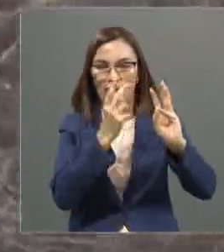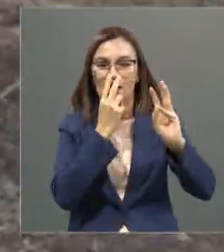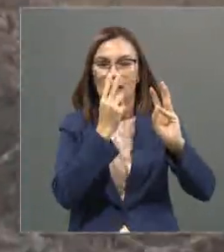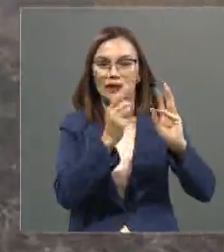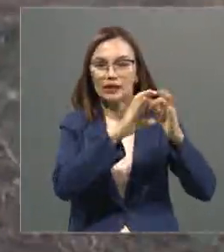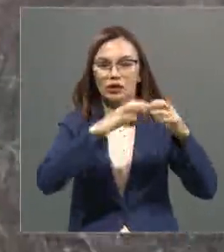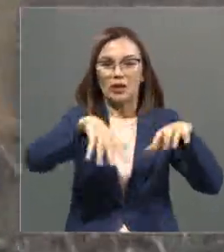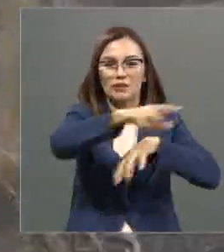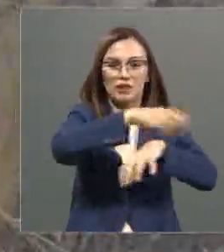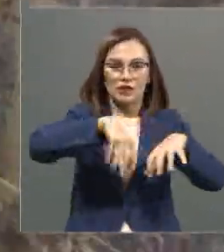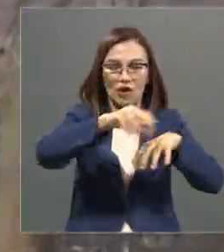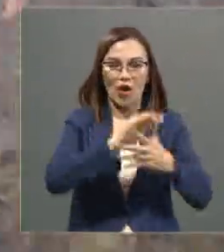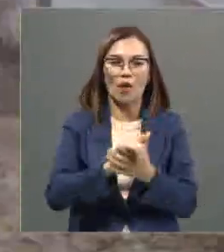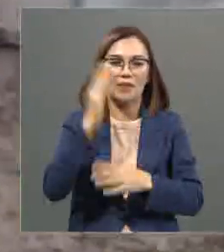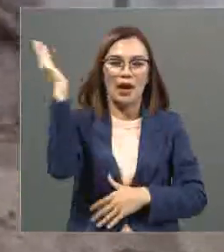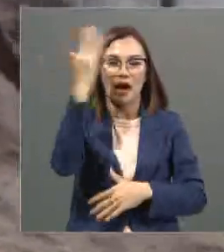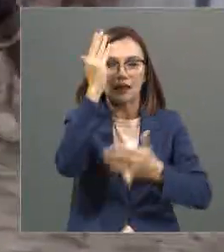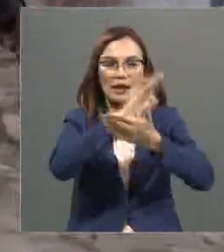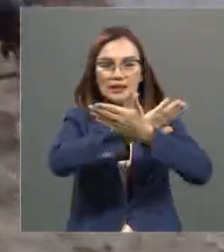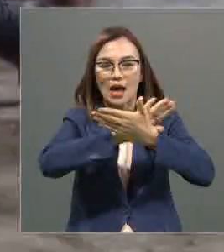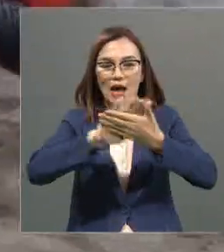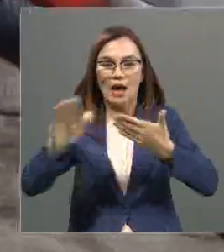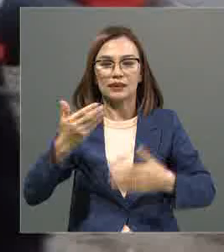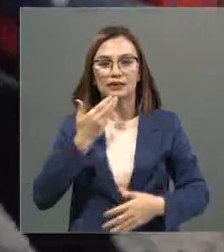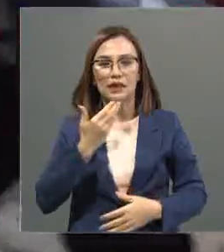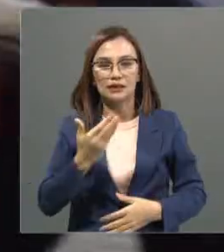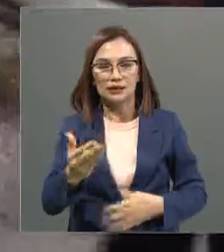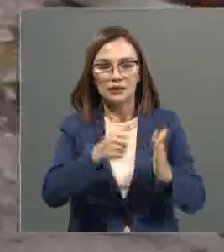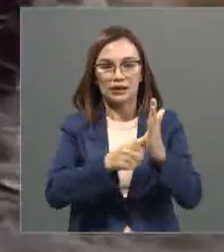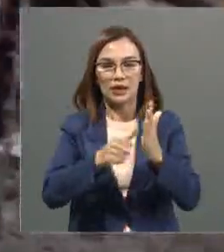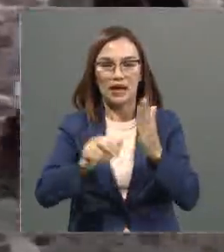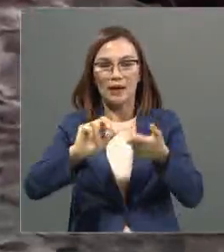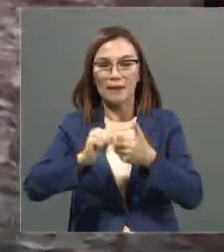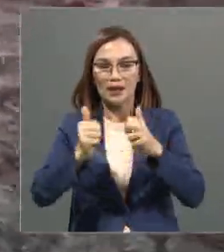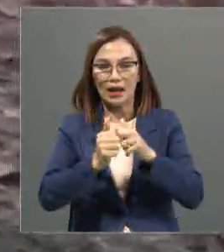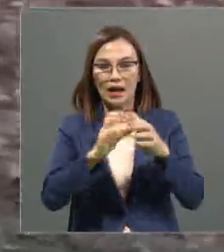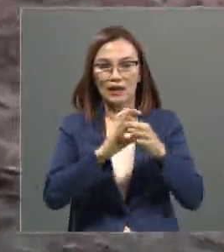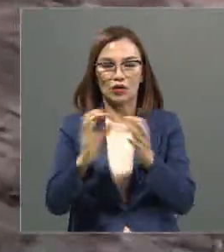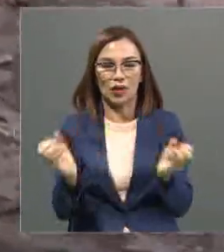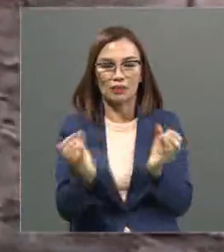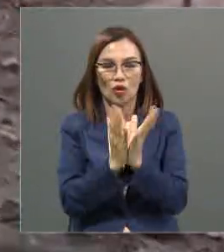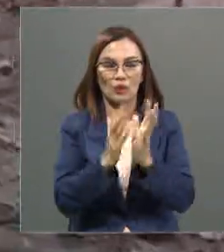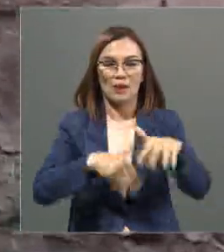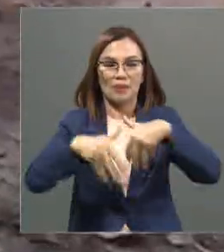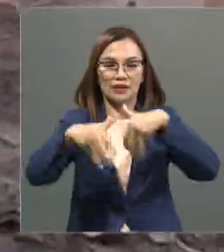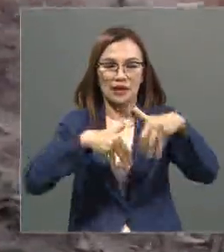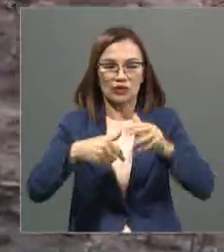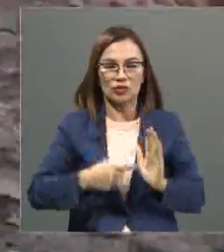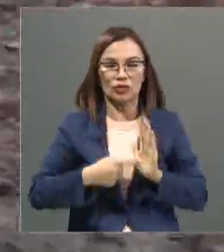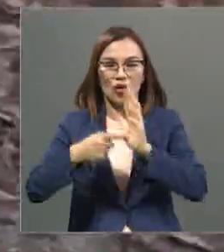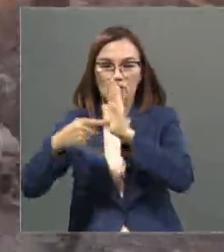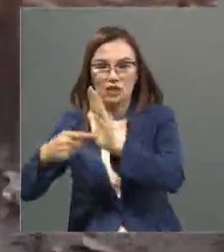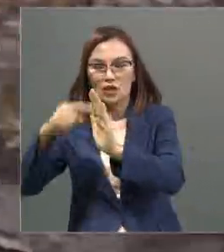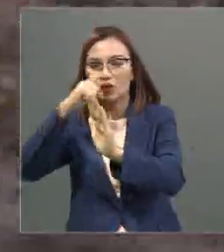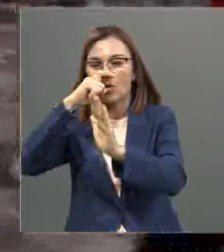อากาศสะอาดอย่างยั่งยืนเพื่อแก้ปัญหาด้านสิ่งแวดล้อมที่กระทบต่อสุขภาพของประชาชนตามข้อเสนอของฝ่ายไทยค่ะ